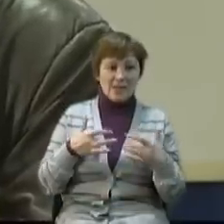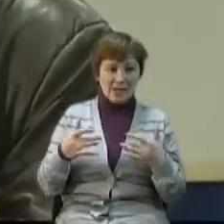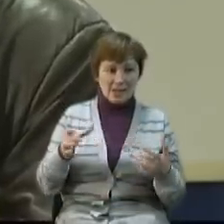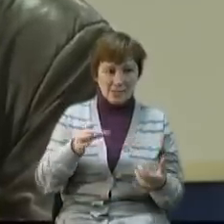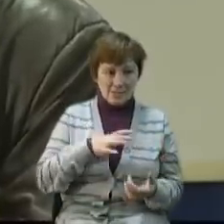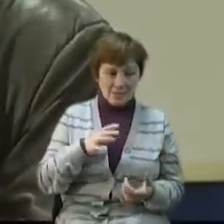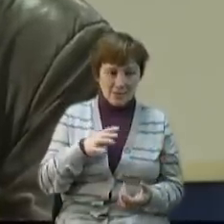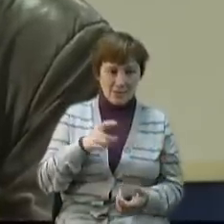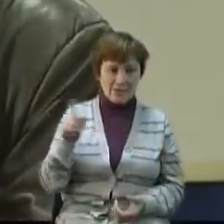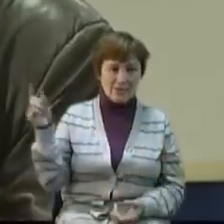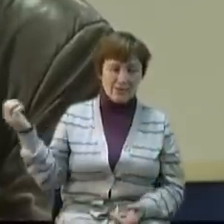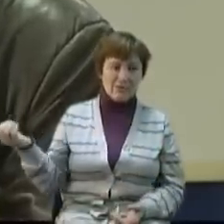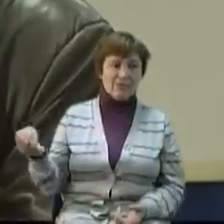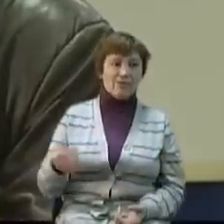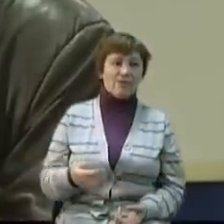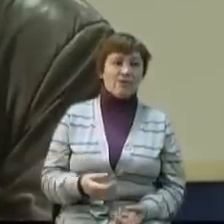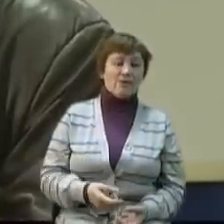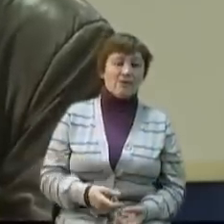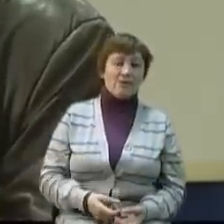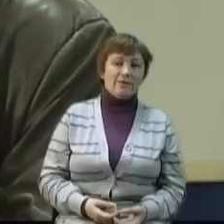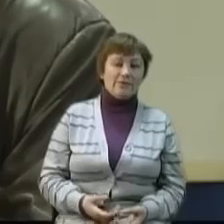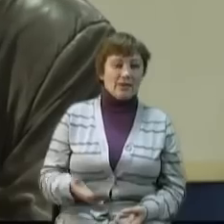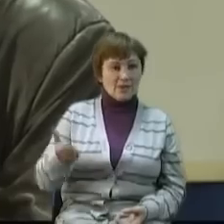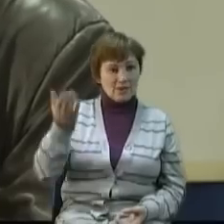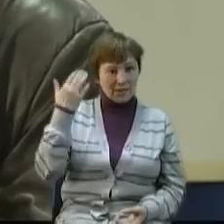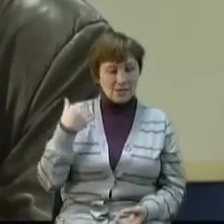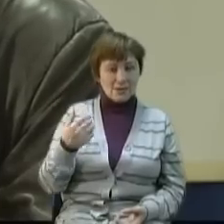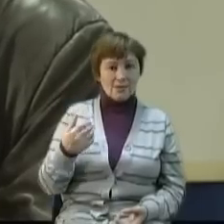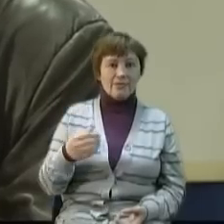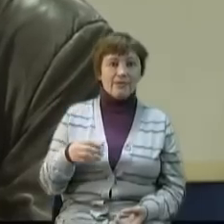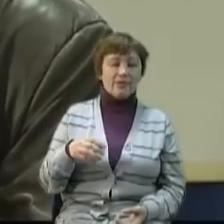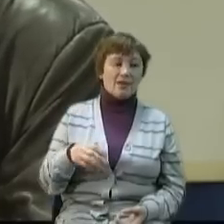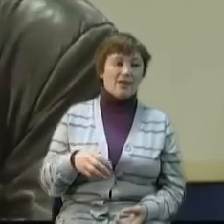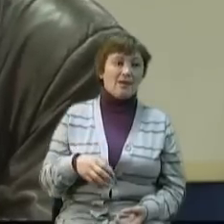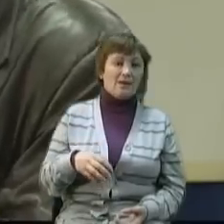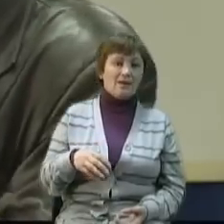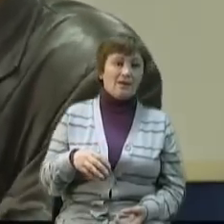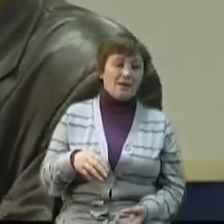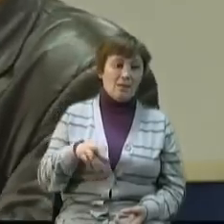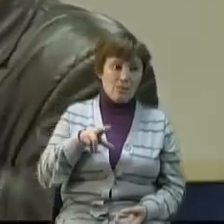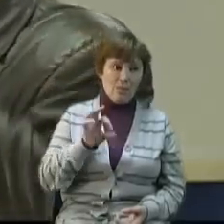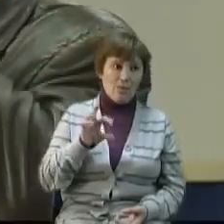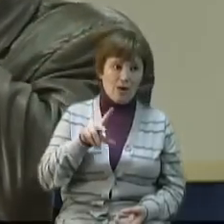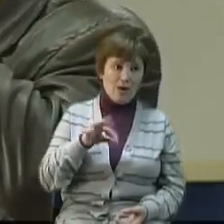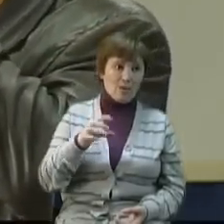«Шинник» концерт был, наверное, пару, вот,